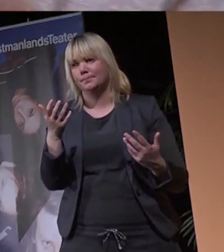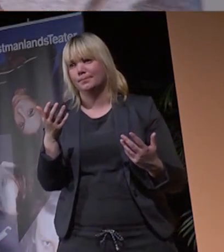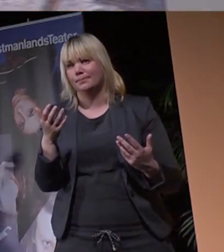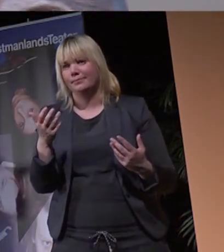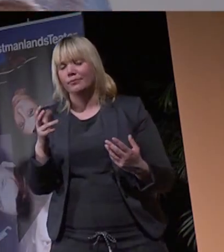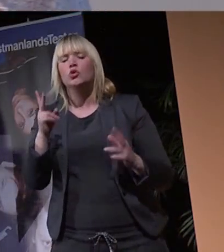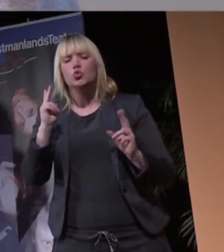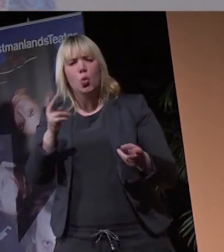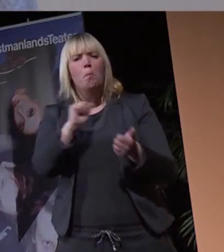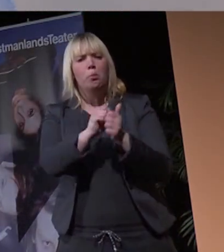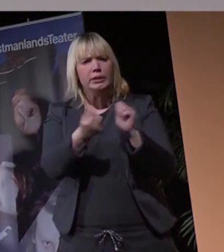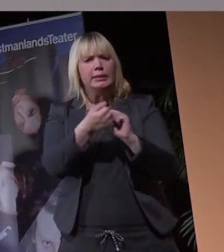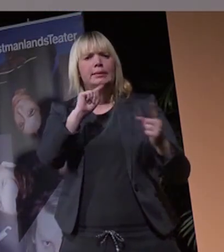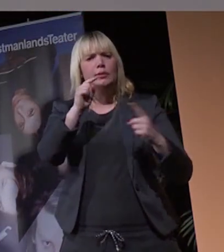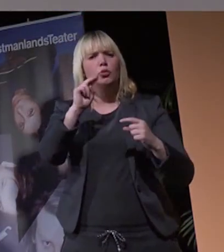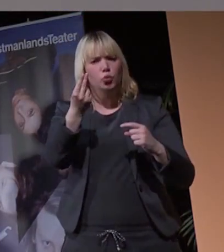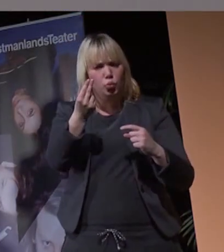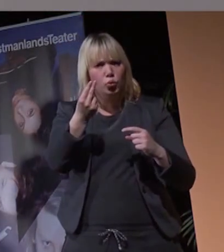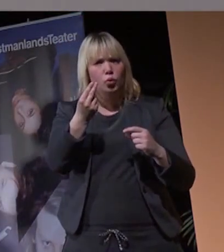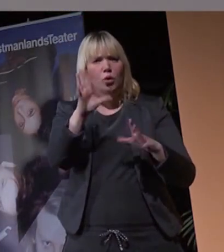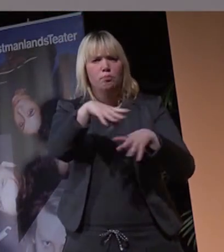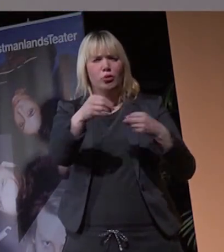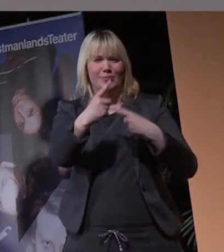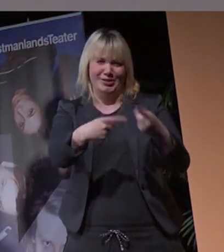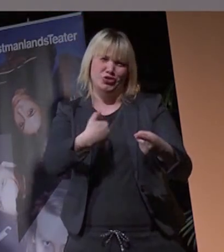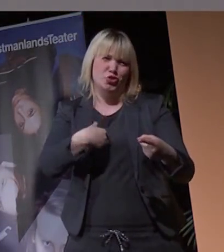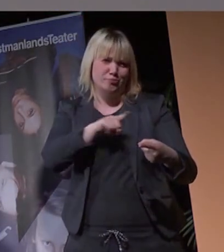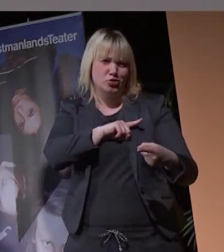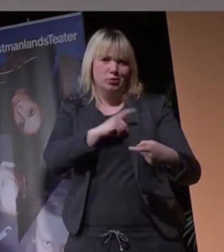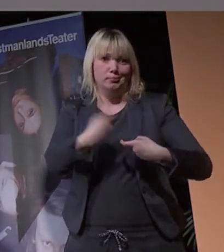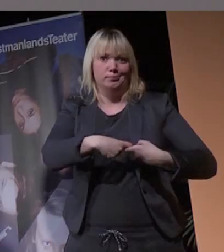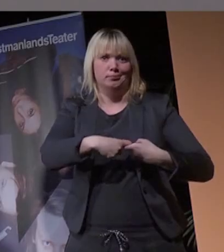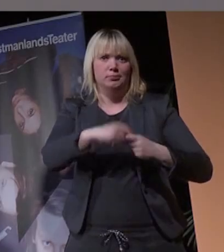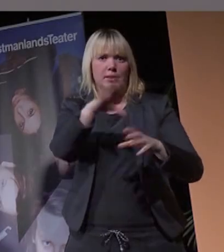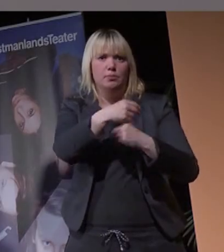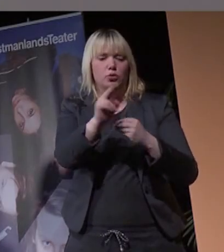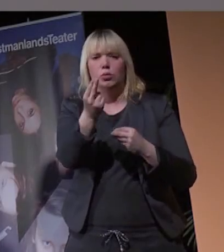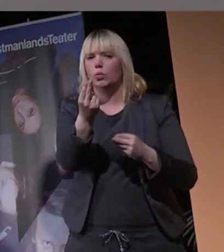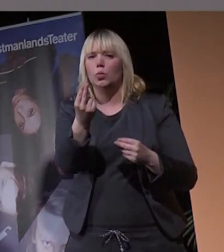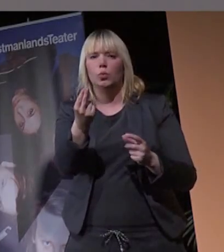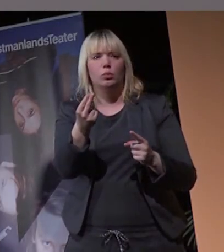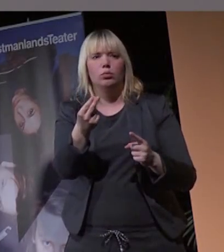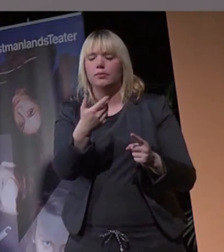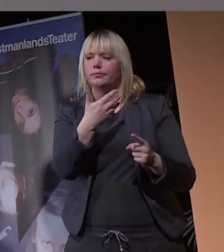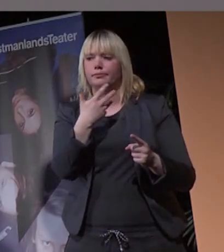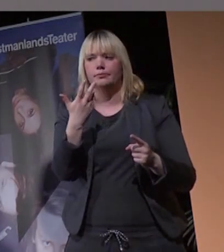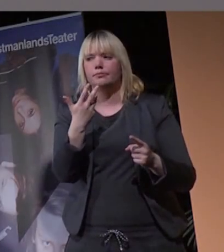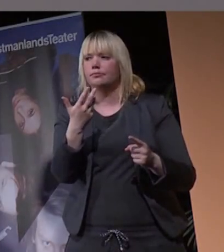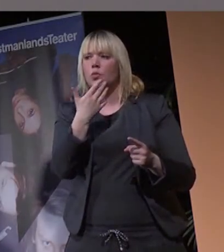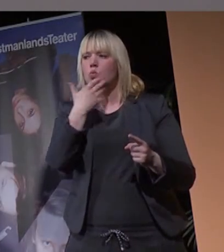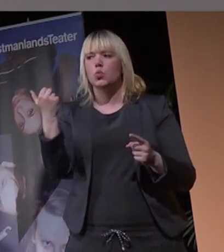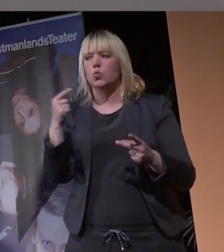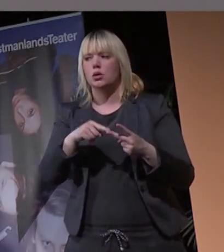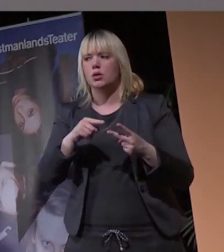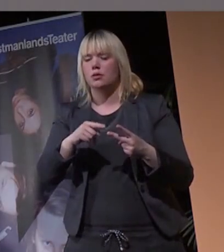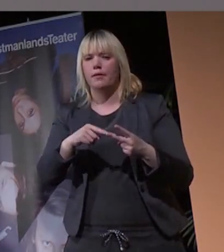kraft? Finns det några tankar kring det, några diskussioner kring det? Är mina två frågor? Ja, på den andra frågan så